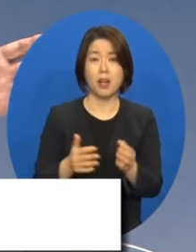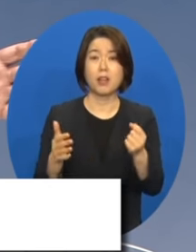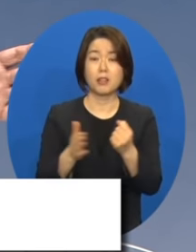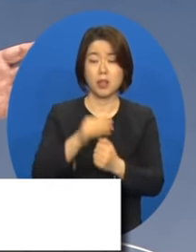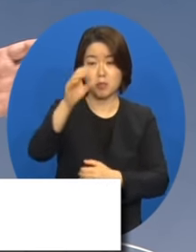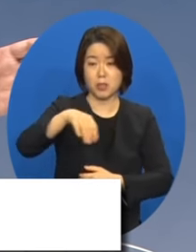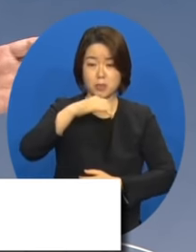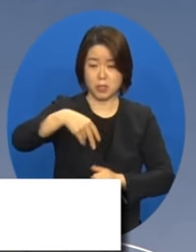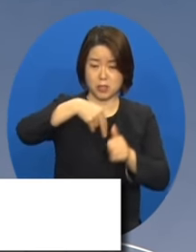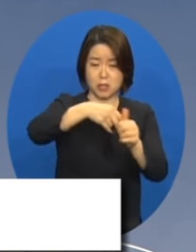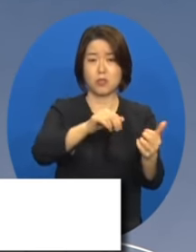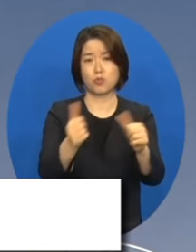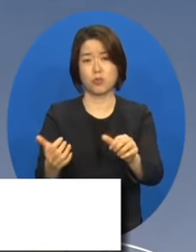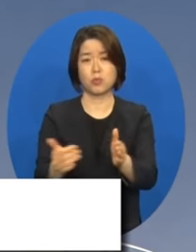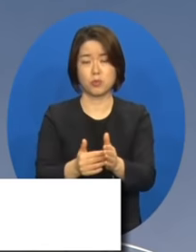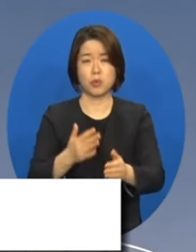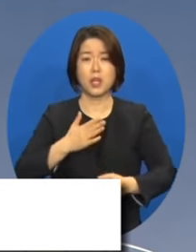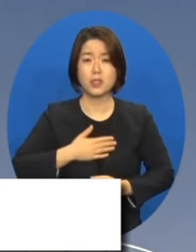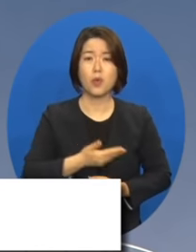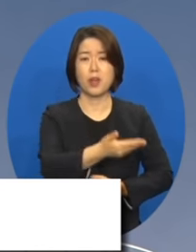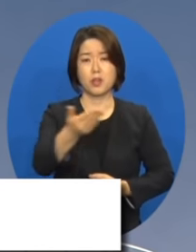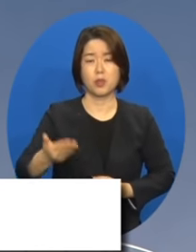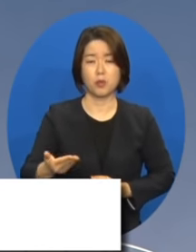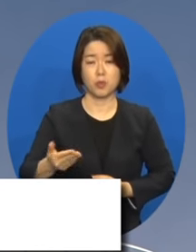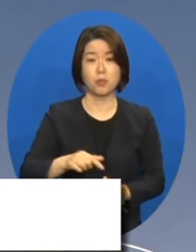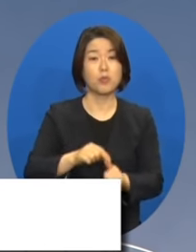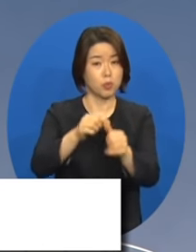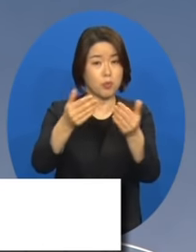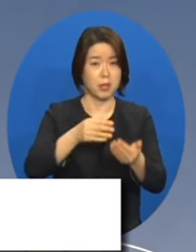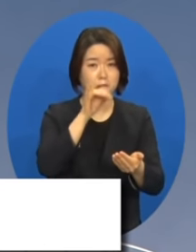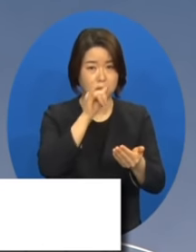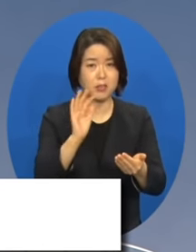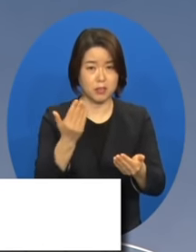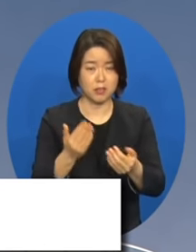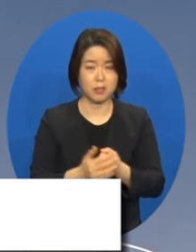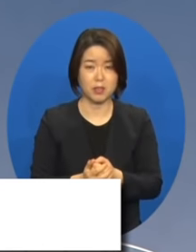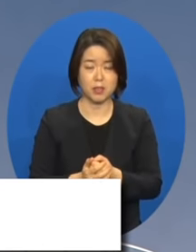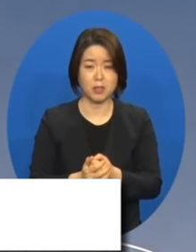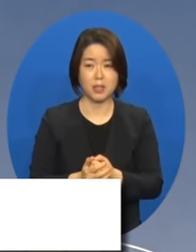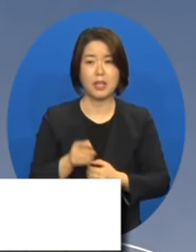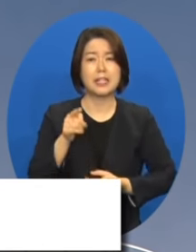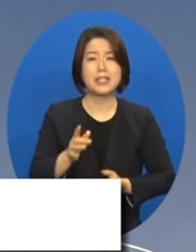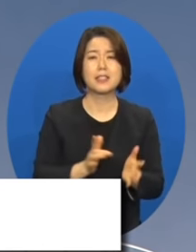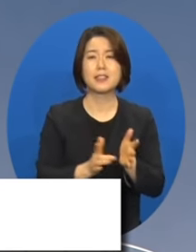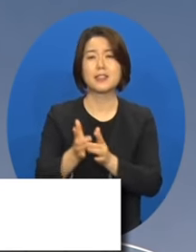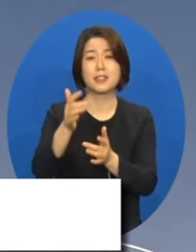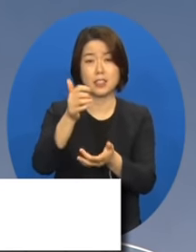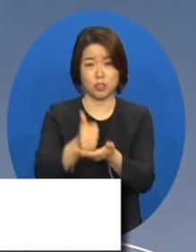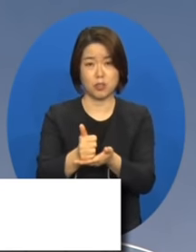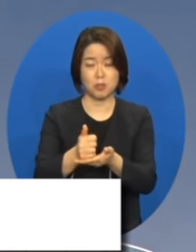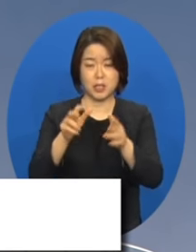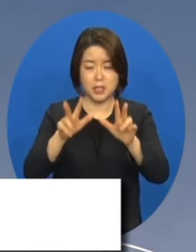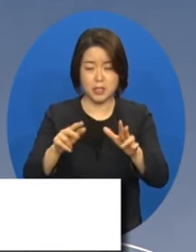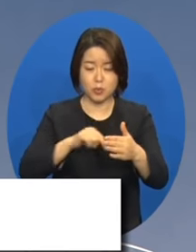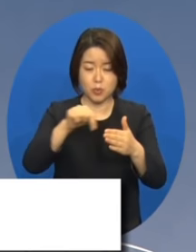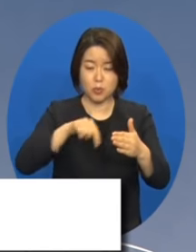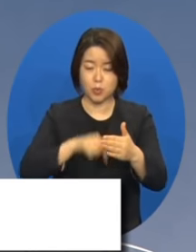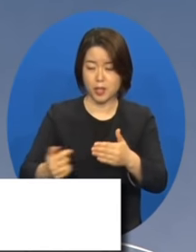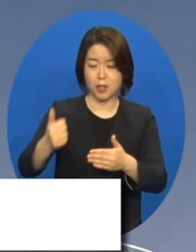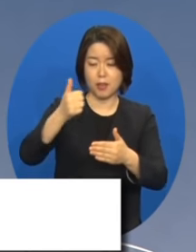죽으셨습니다 저와 여러분이 구원 받은 거죠 그 예수님이 지금 우리 안에